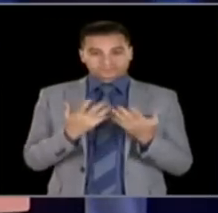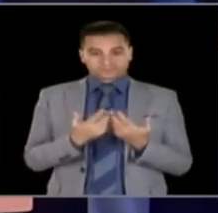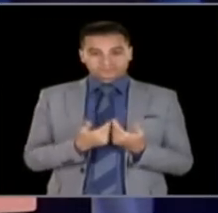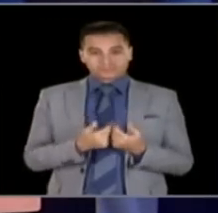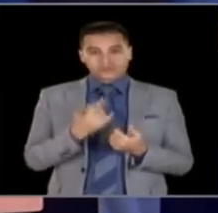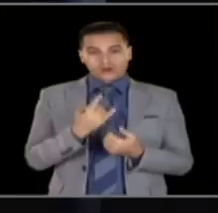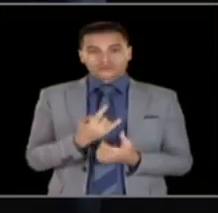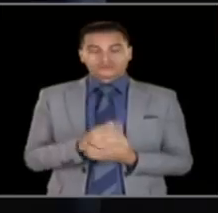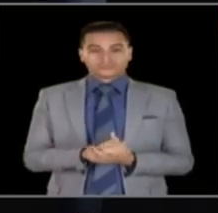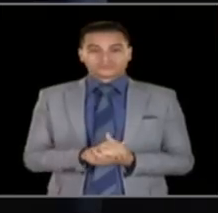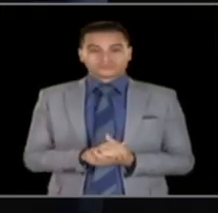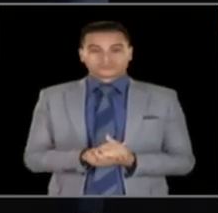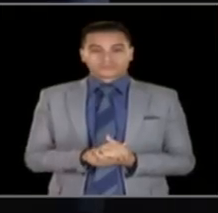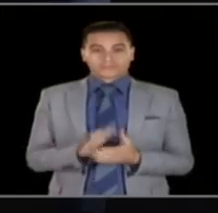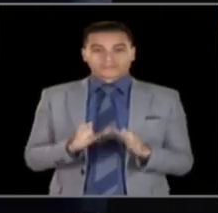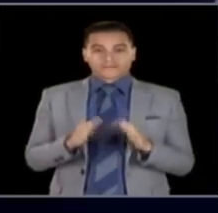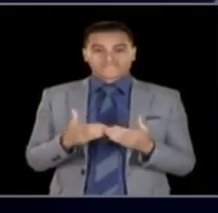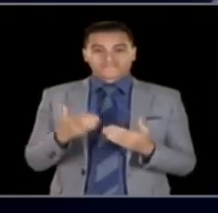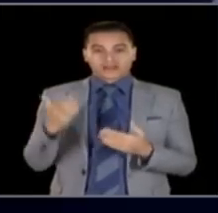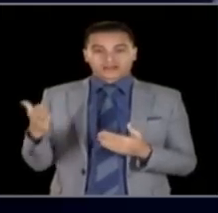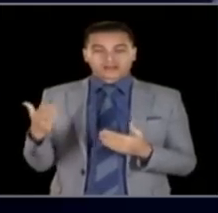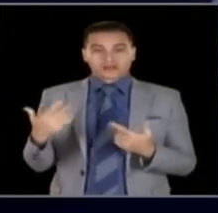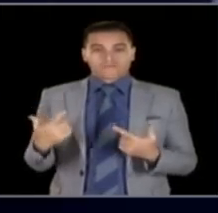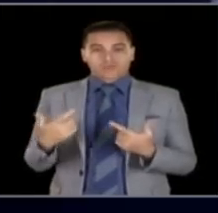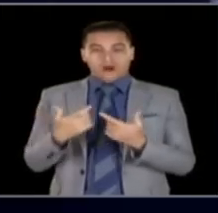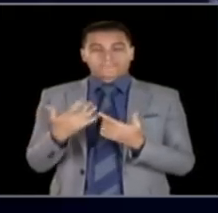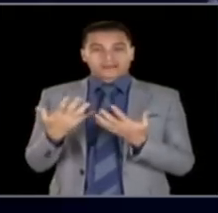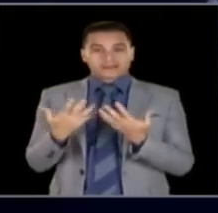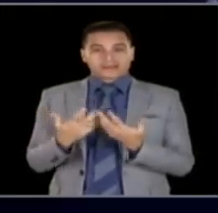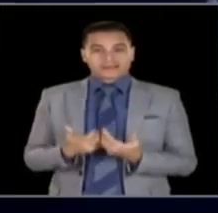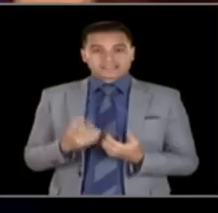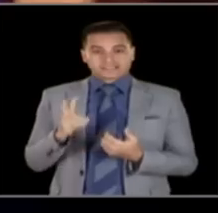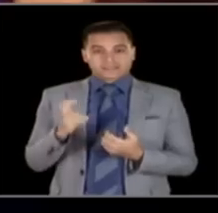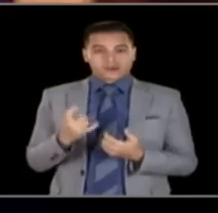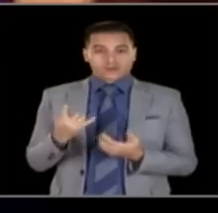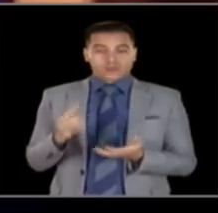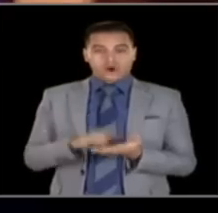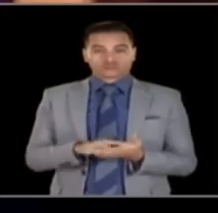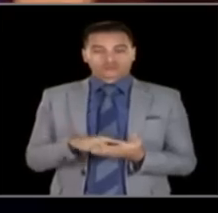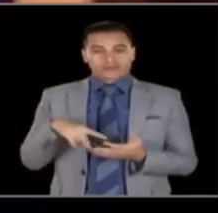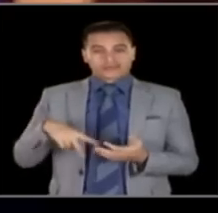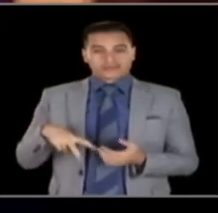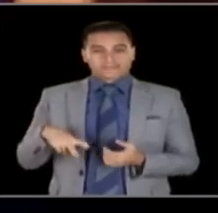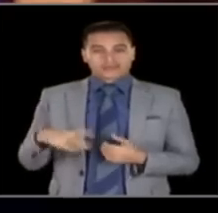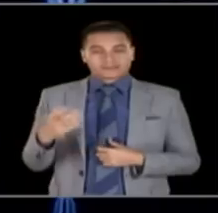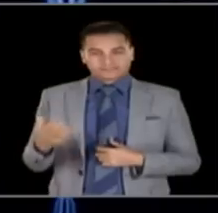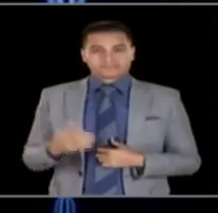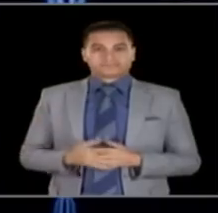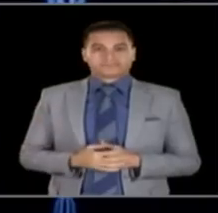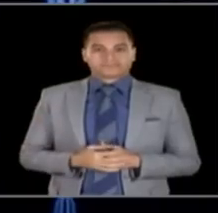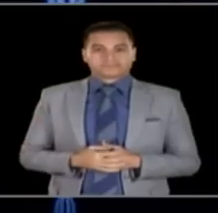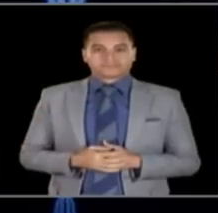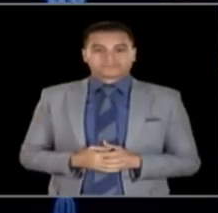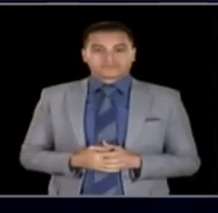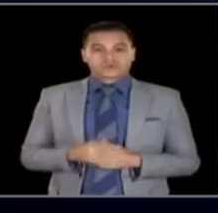بقيتوا 10. فريق فايترز كنتوا 70 يا بسمة وإجابتين صح، بقيتوا